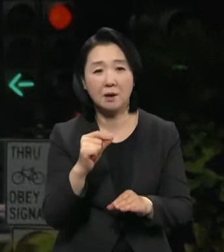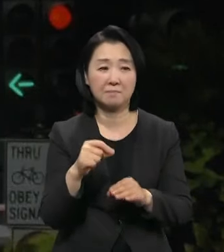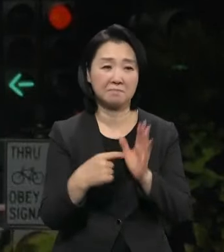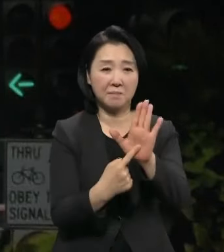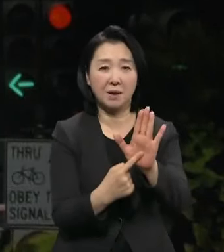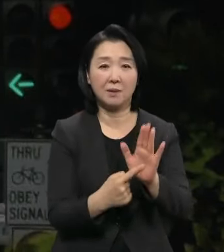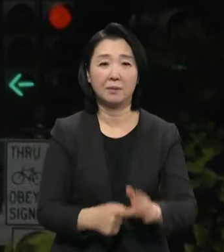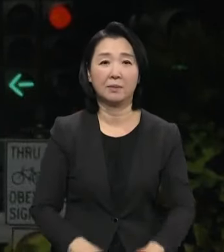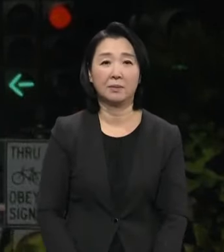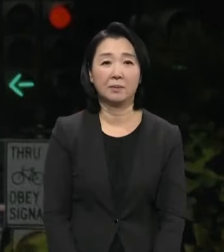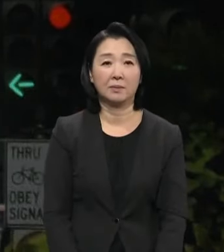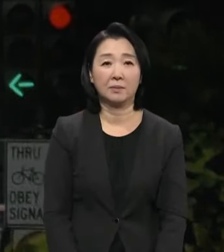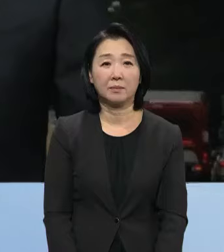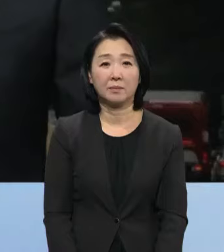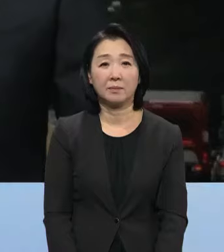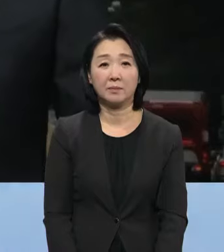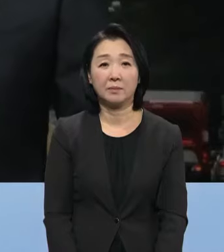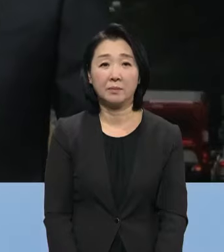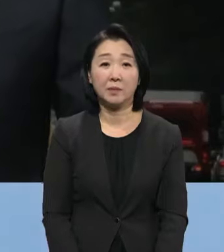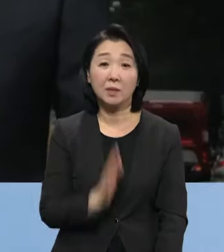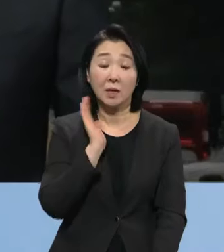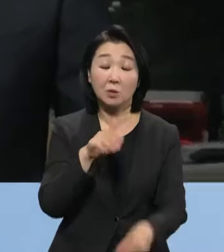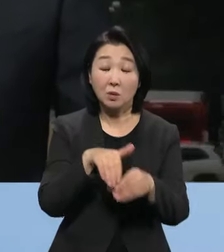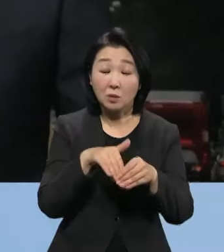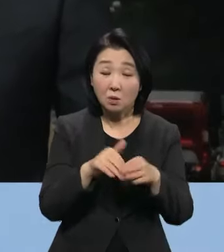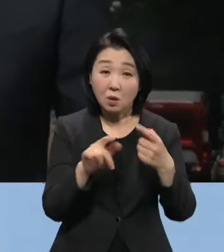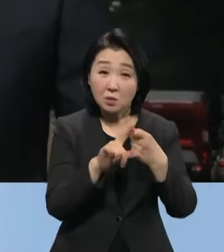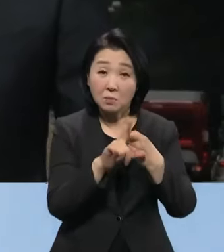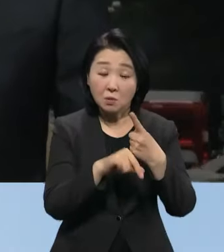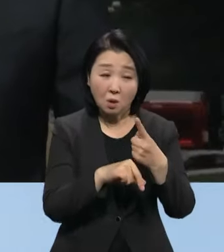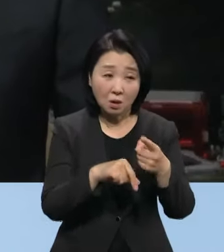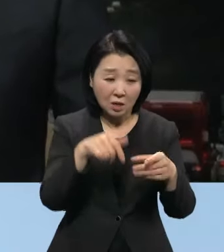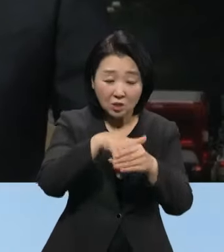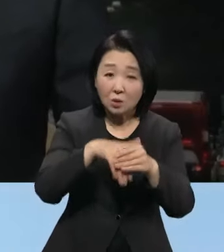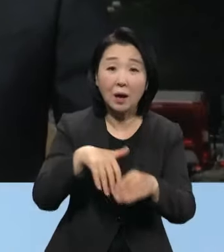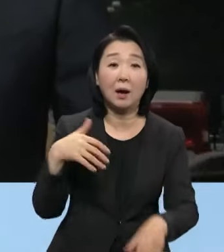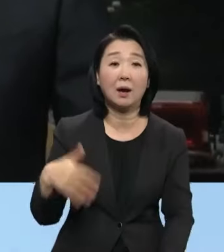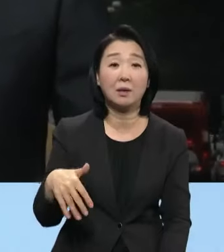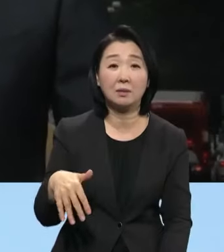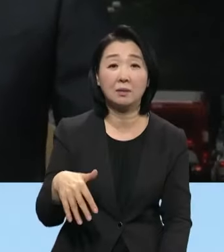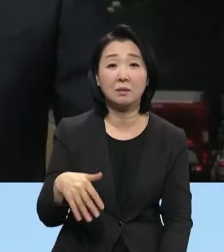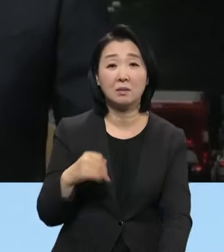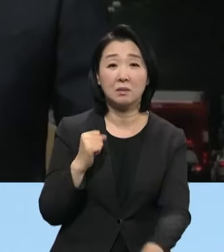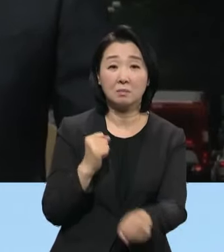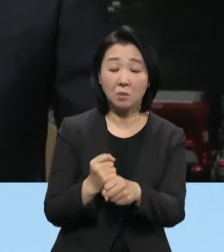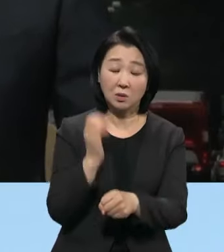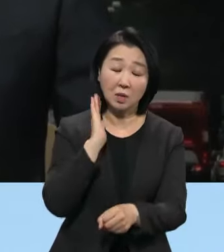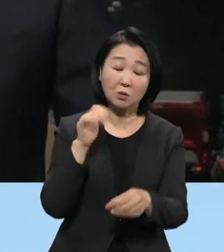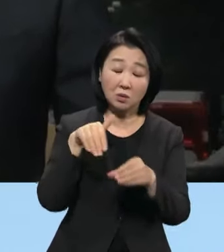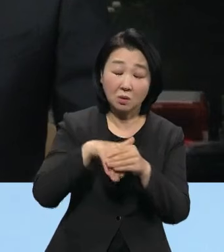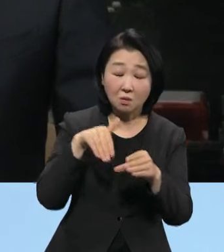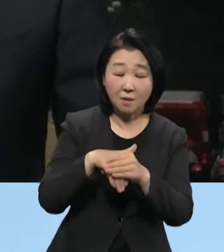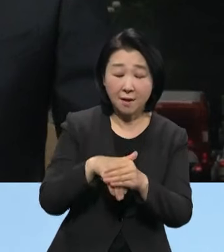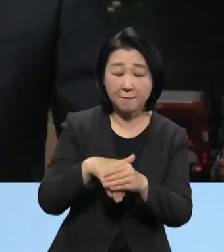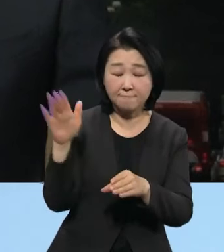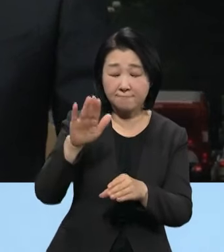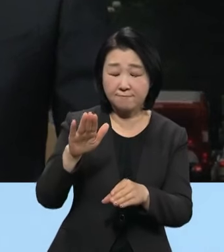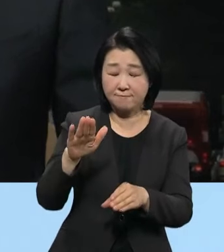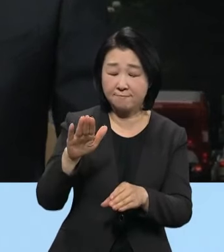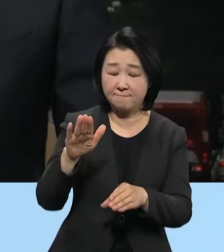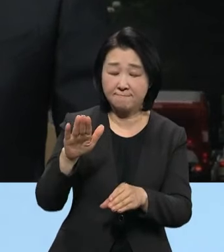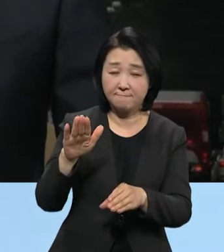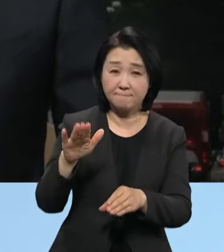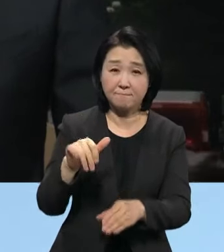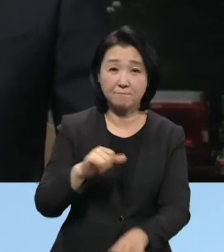수밖에 없습니다네 대선은 이제 11월 아직 치러지지 않았는데 벌써이 대선 결과에 불복할 수 있다는 우려도